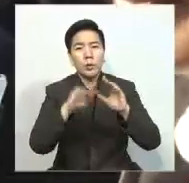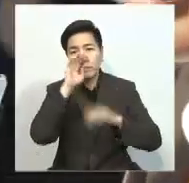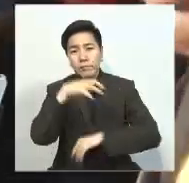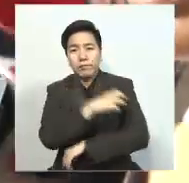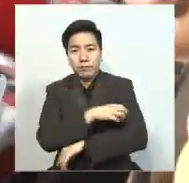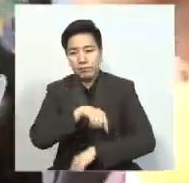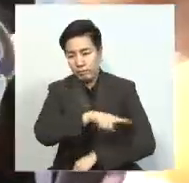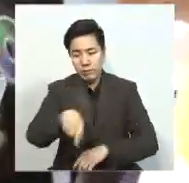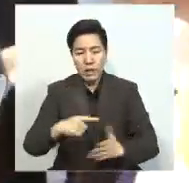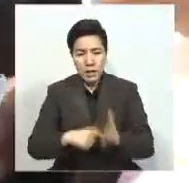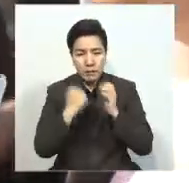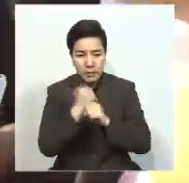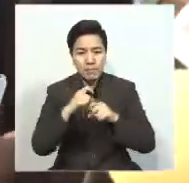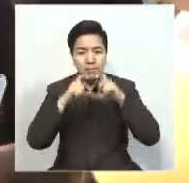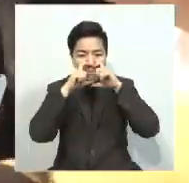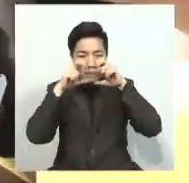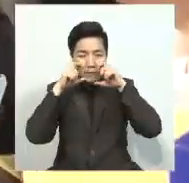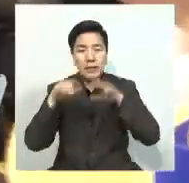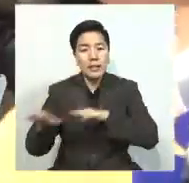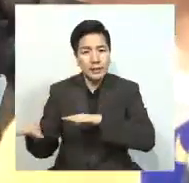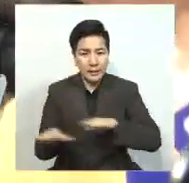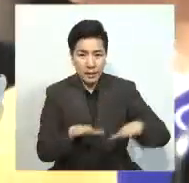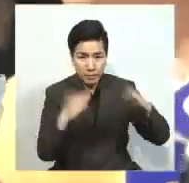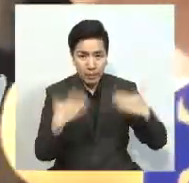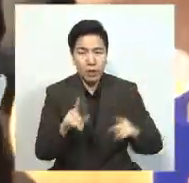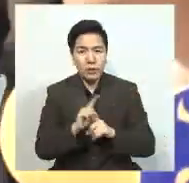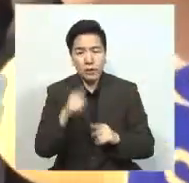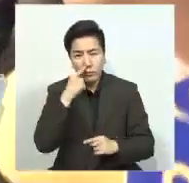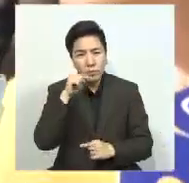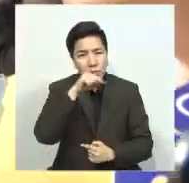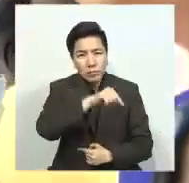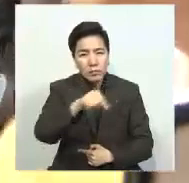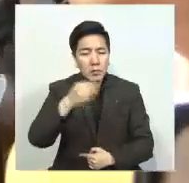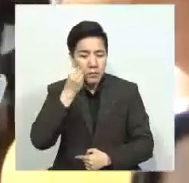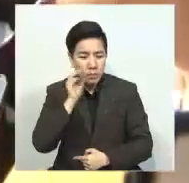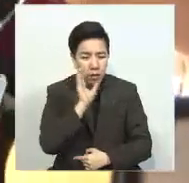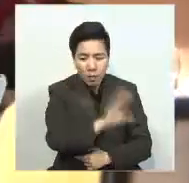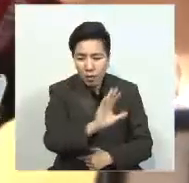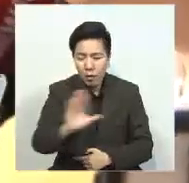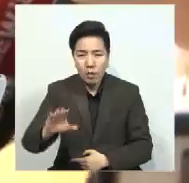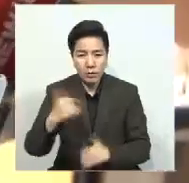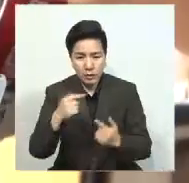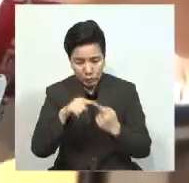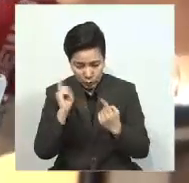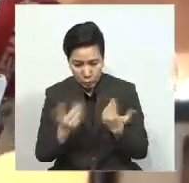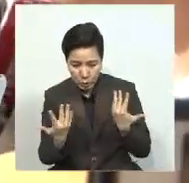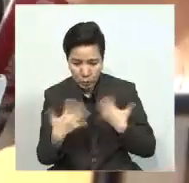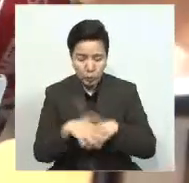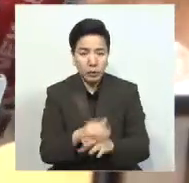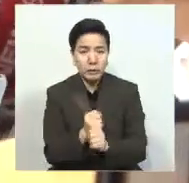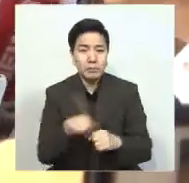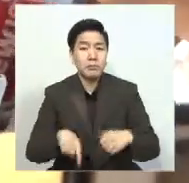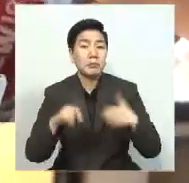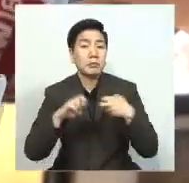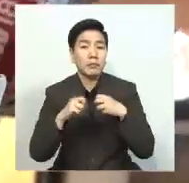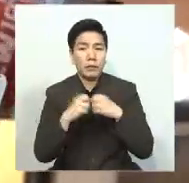ครนะเขาเริ่มรณรงค์แล้วนะทุกคนเขาเตรียมไว้หมดแล้วล่ะเพียงแต่มันอยู่ในพื้นที่ของใครของมันวันนี้ก็ต้องมาบูรณาการร่วมกันนะอันนี้คือปัญ